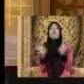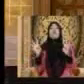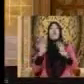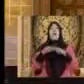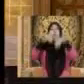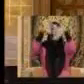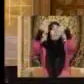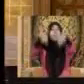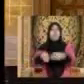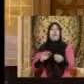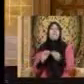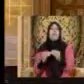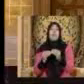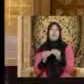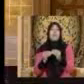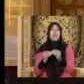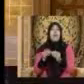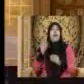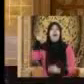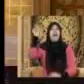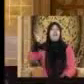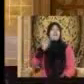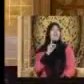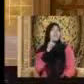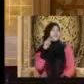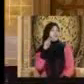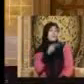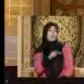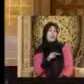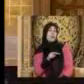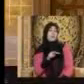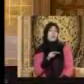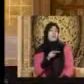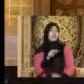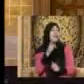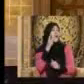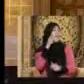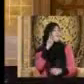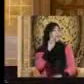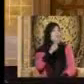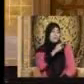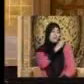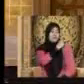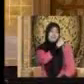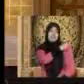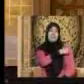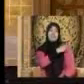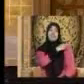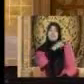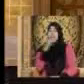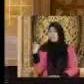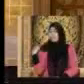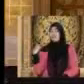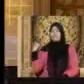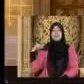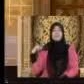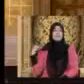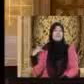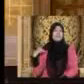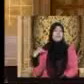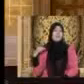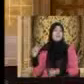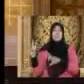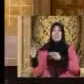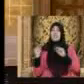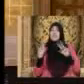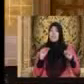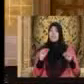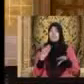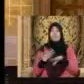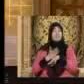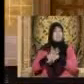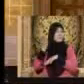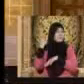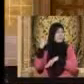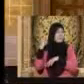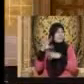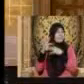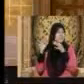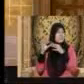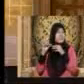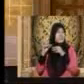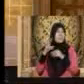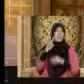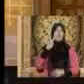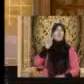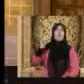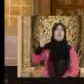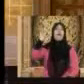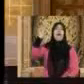سوف يحاسب ما يلفظ من قول إلا لديه رقيب عتيد. في اللقاء الماضي تكلمت عن التقوى، أن ترى ربك في